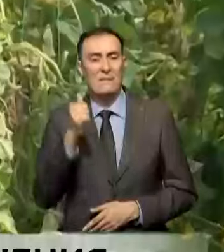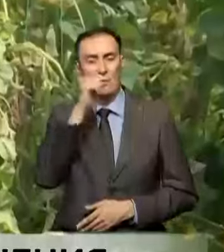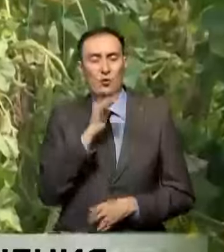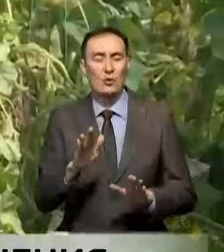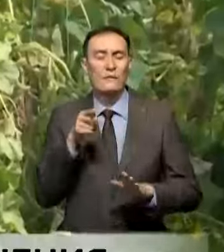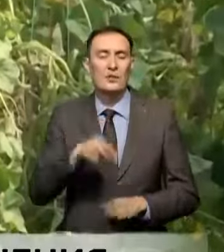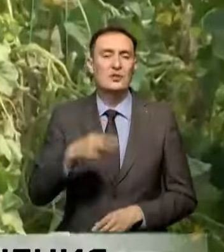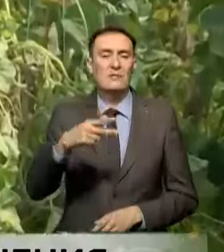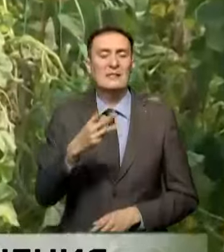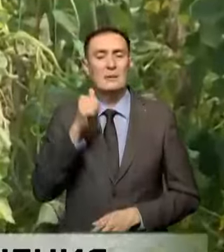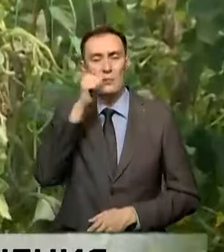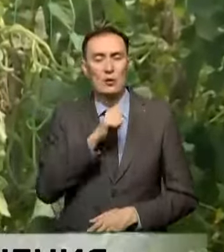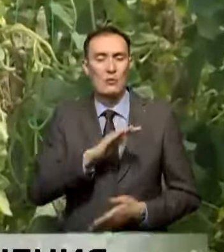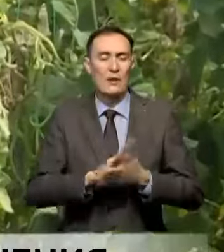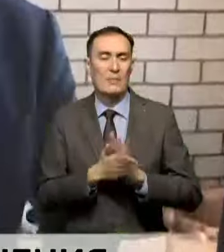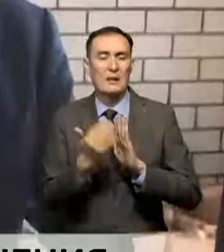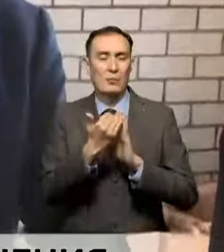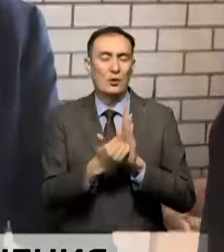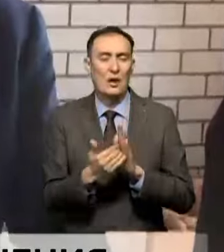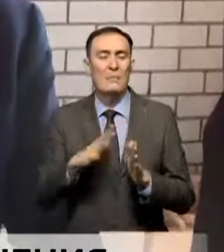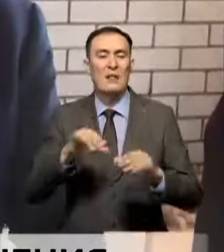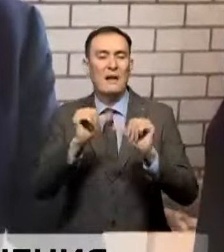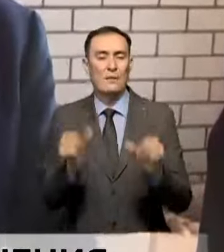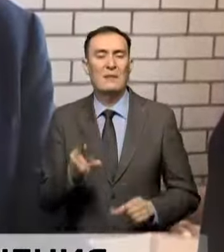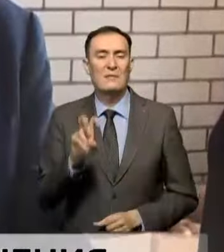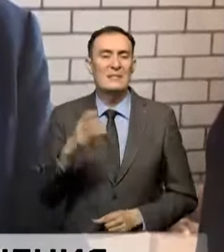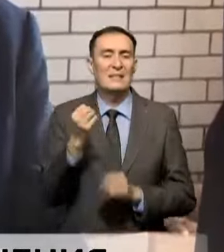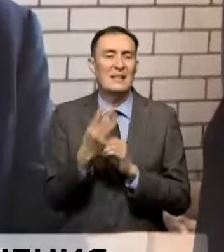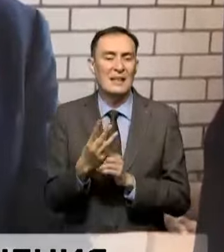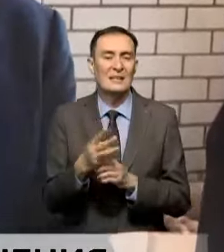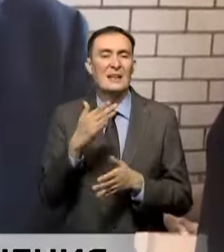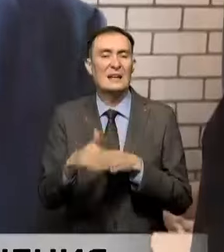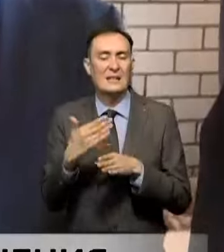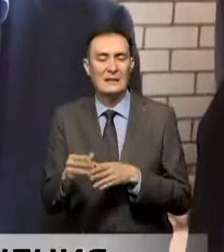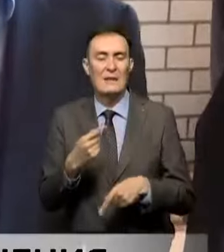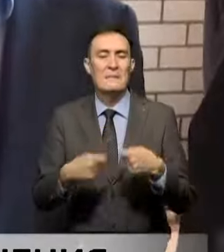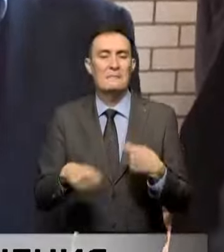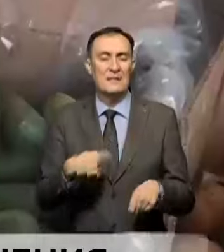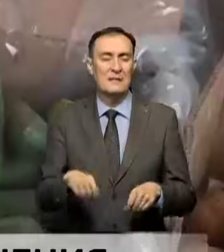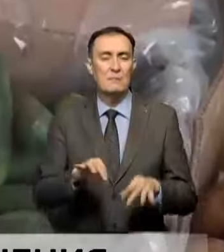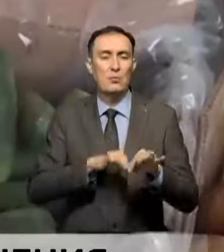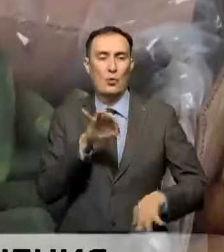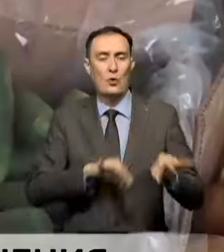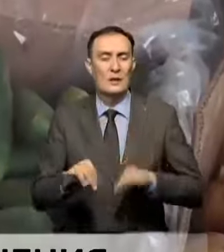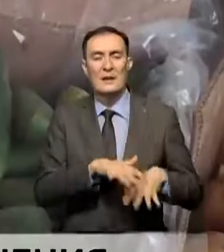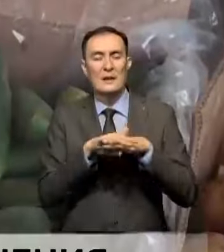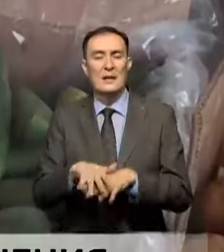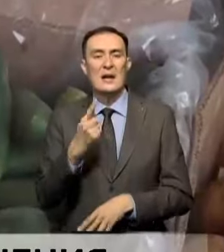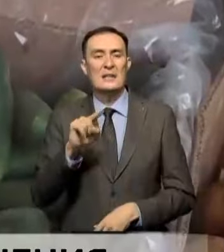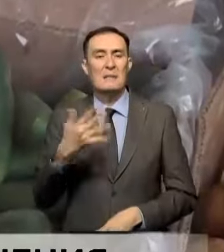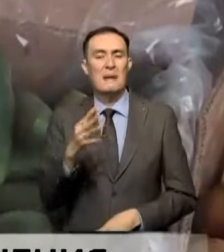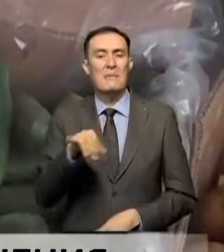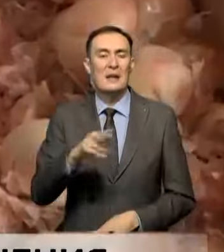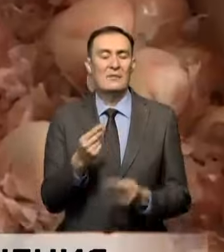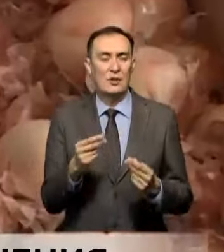в 2023 году в формате проекта сельчане оформили 213 кредитов. В бизнес-проекты инвестировали больше 1,5 миллиардов